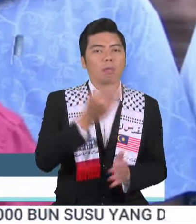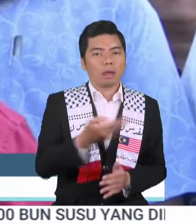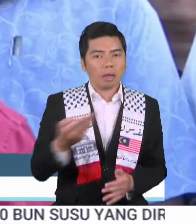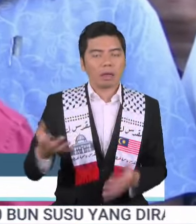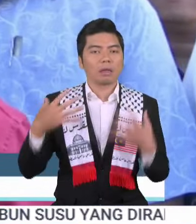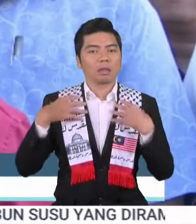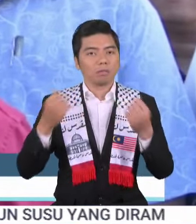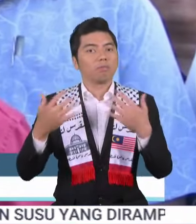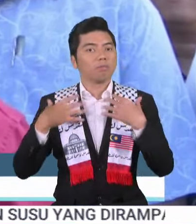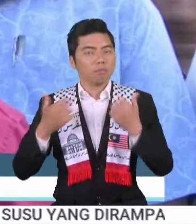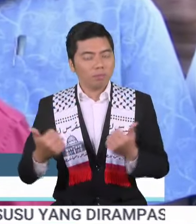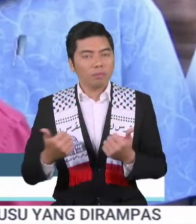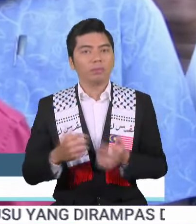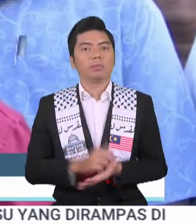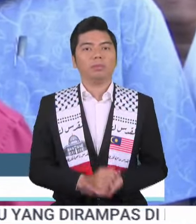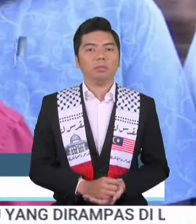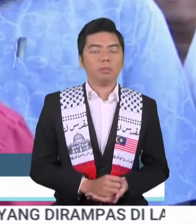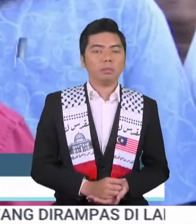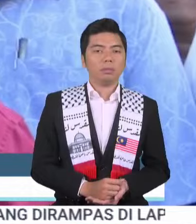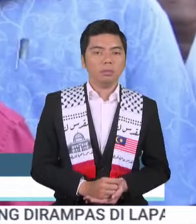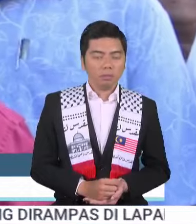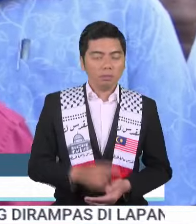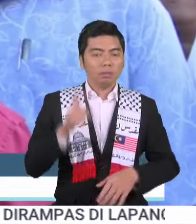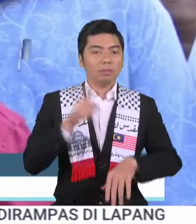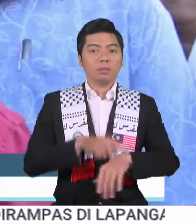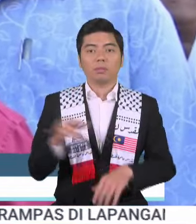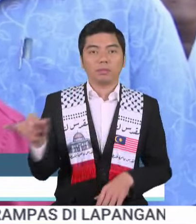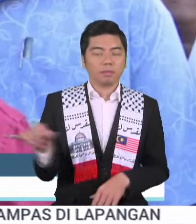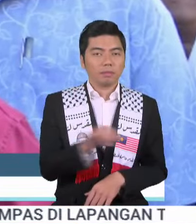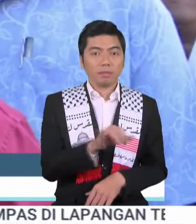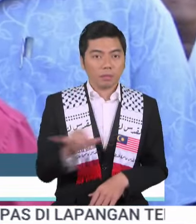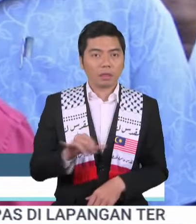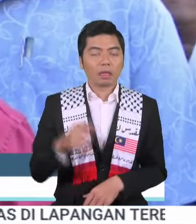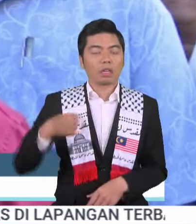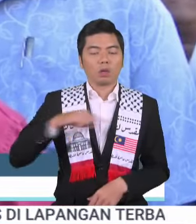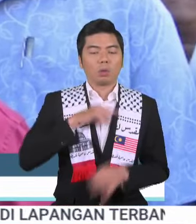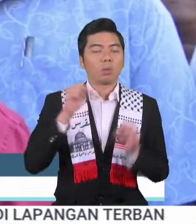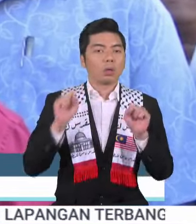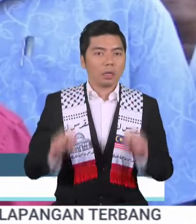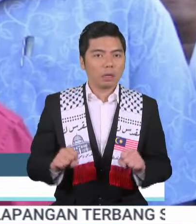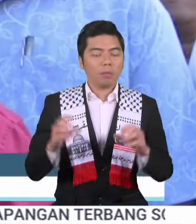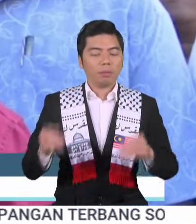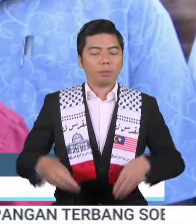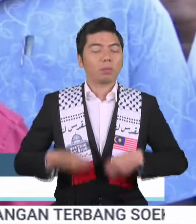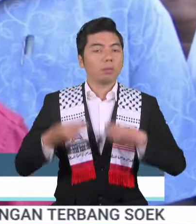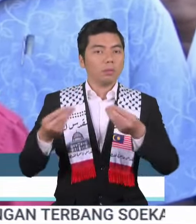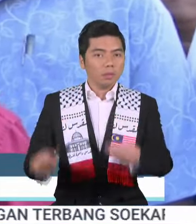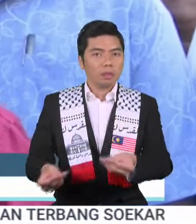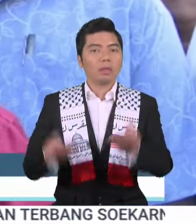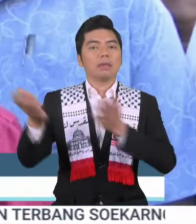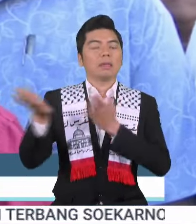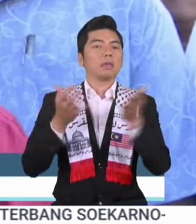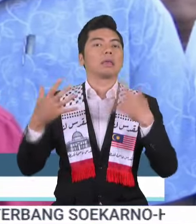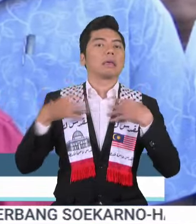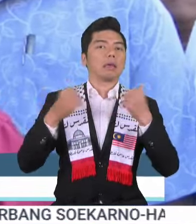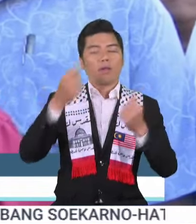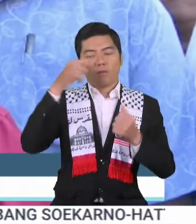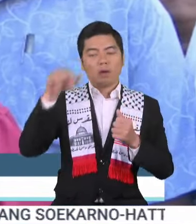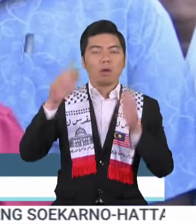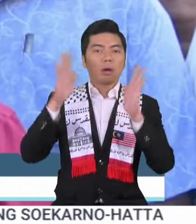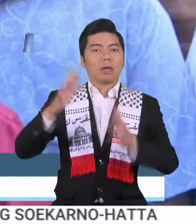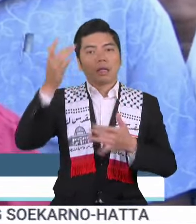kesihatan jadi dan di dalam masa yang sama bukan sahaja kita boleh memberikan hidmat kesihatan kepada